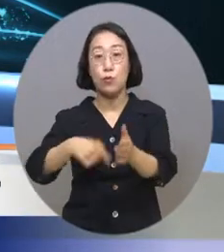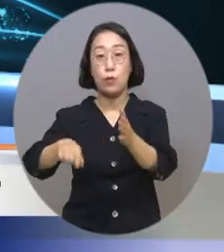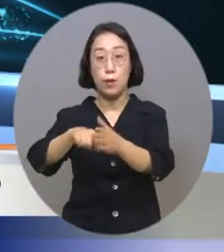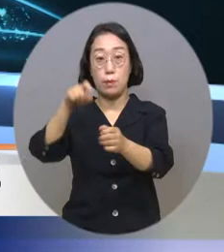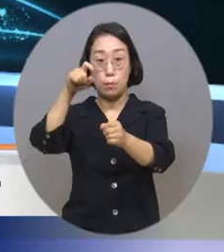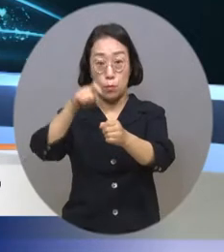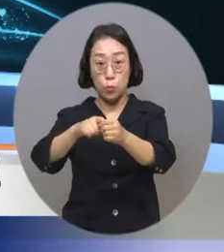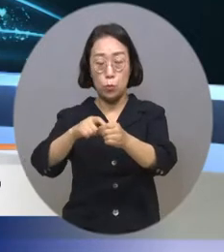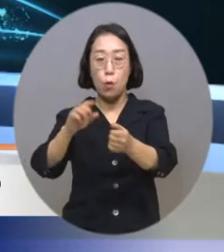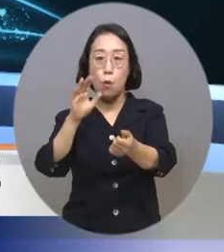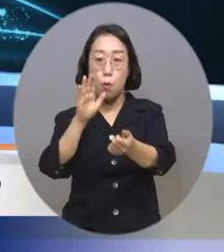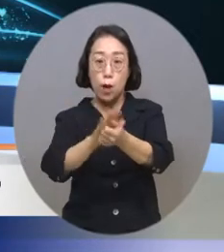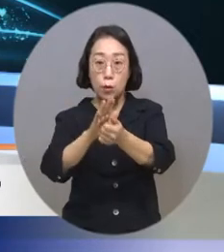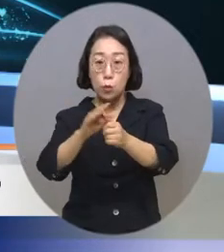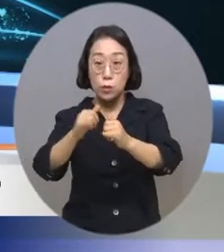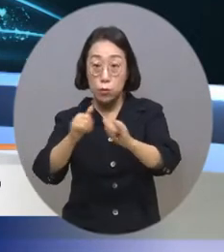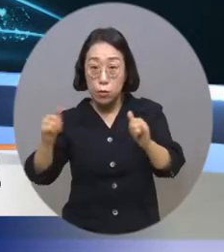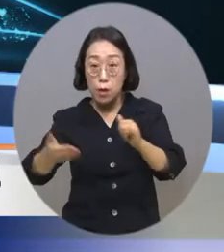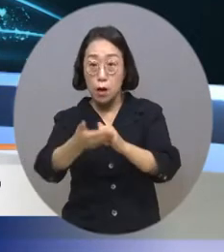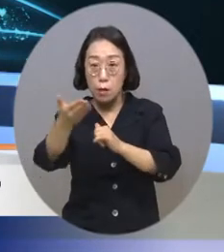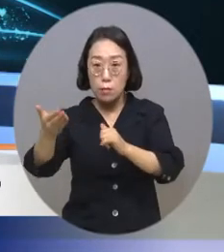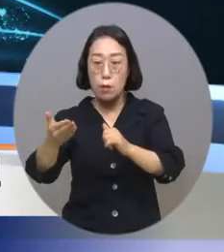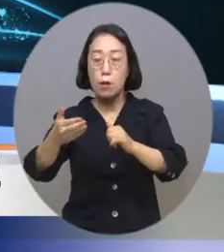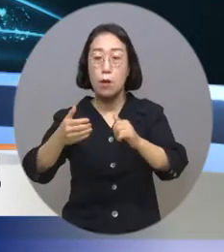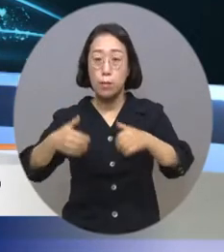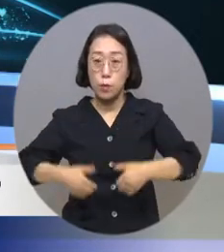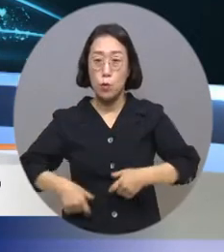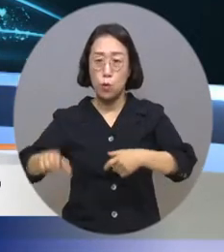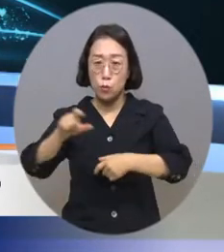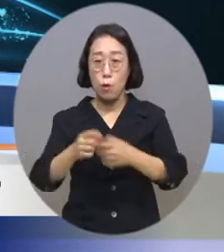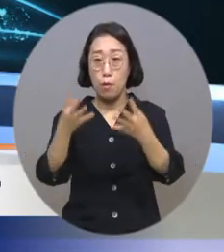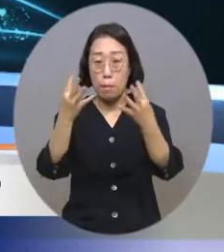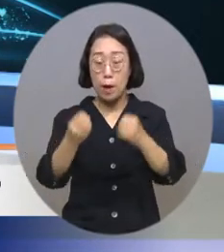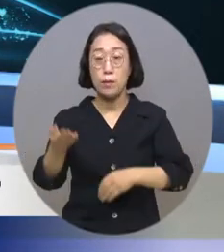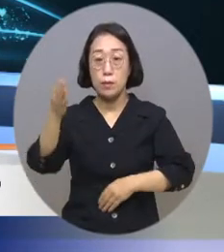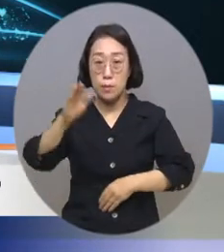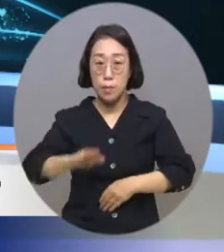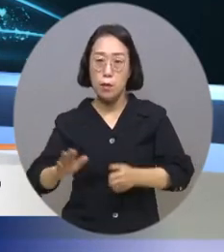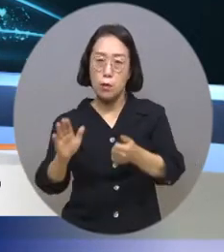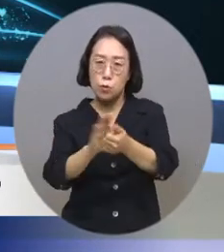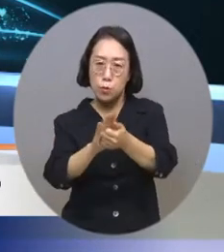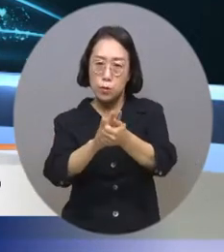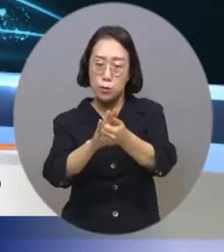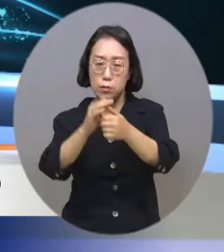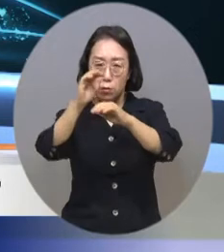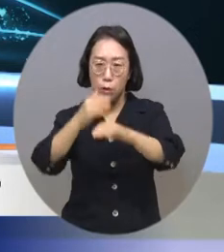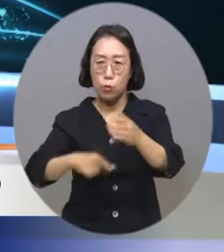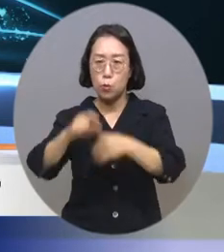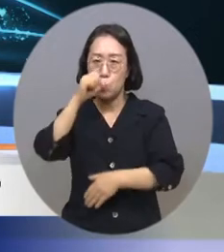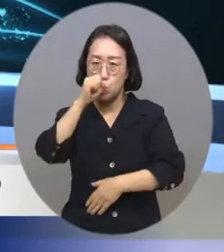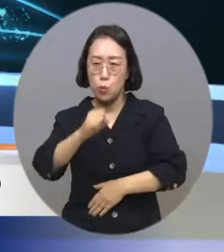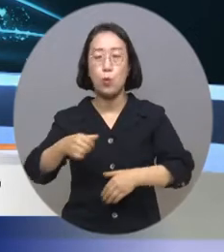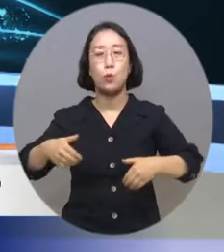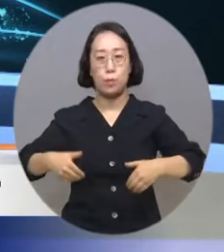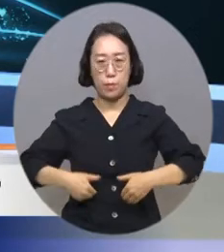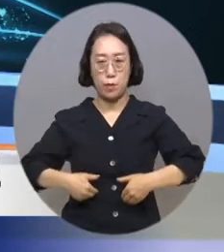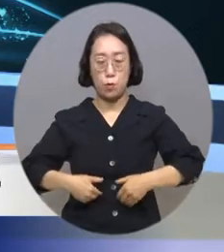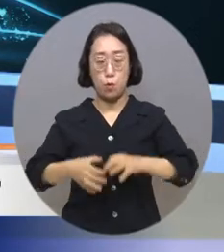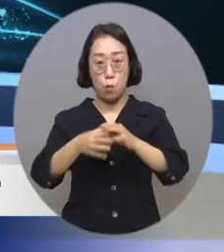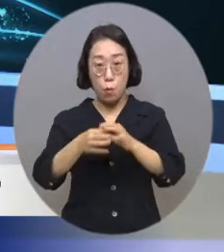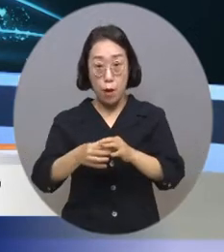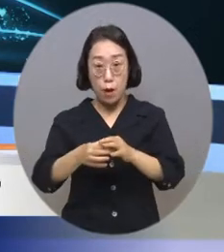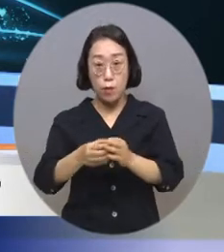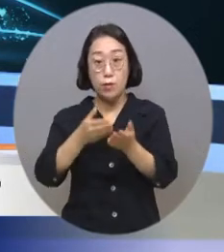대한 수요는 날로 증가하고 있는데요 이와 함께 서비스 질 개선을 위한 요구도 높아지고 있습니다 이에 대한 지적에